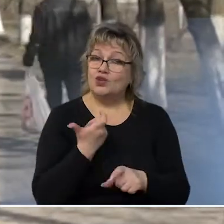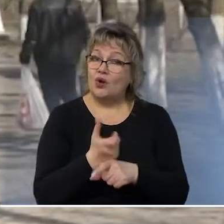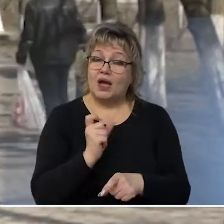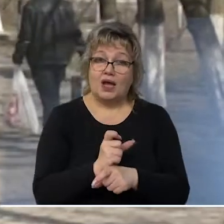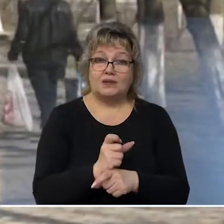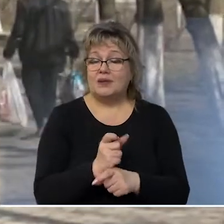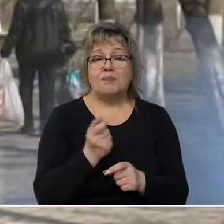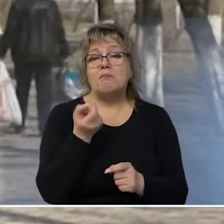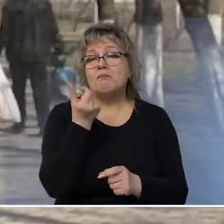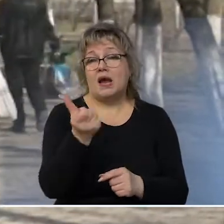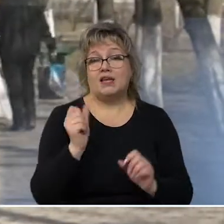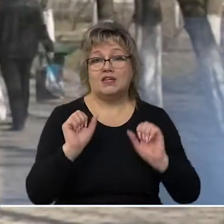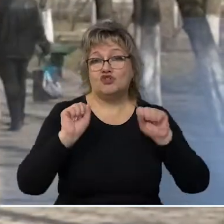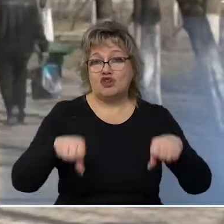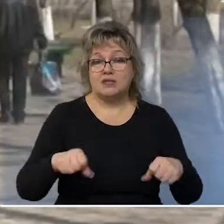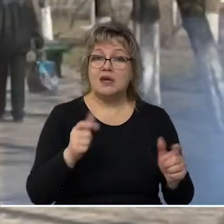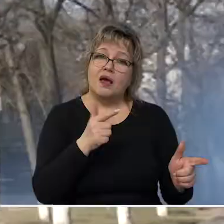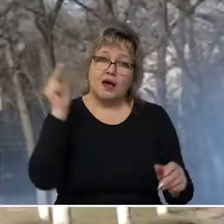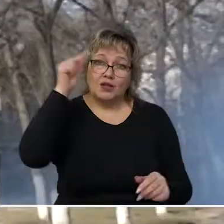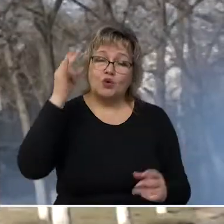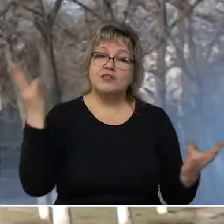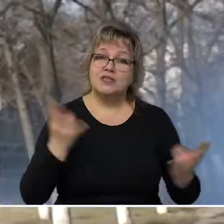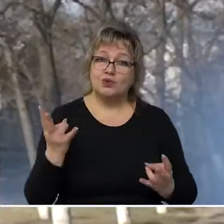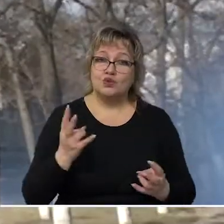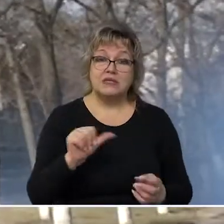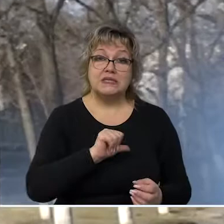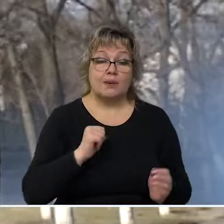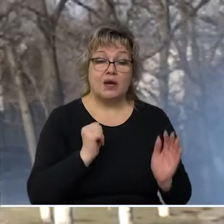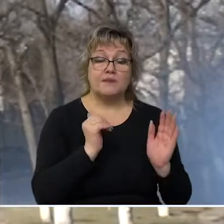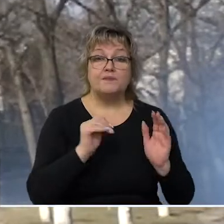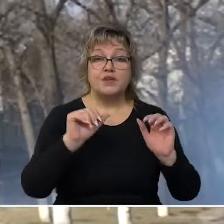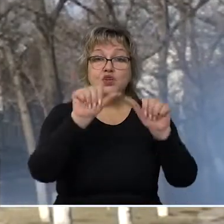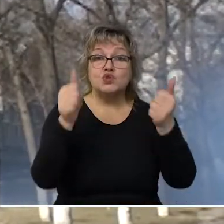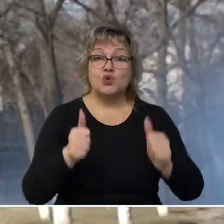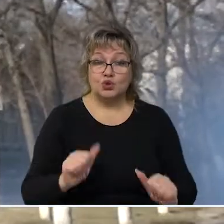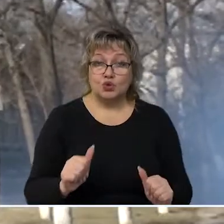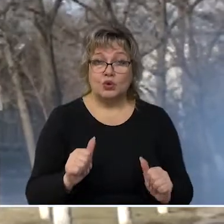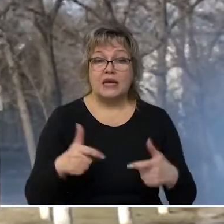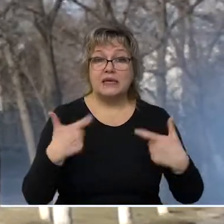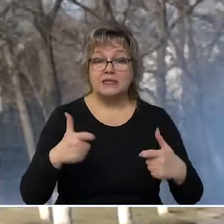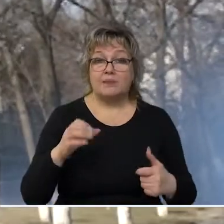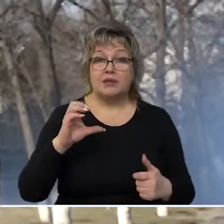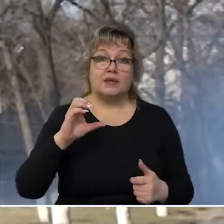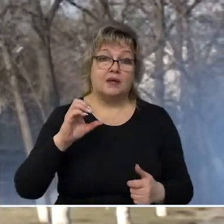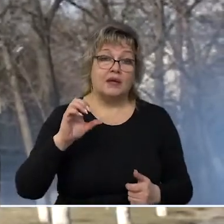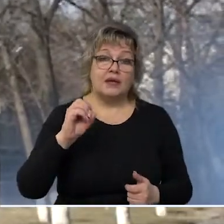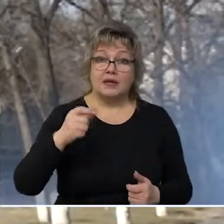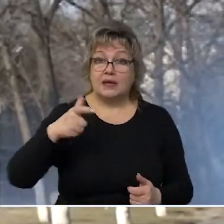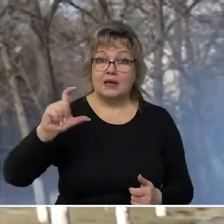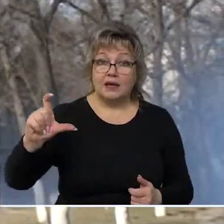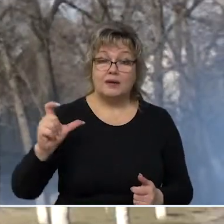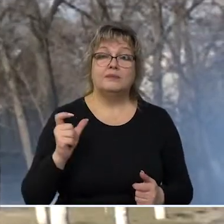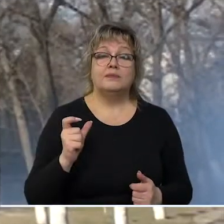очень, мне кажется, такие минимальные шансы. Готовиться надо. Сама структура экзамена ЕГЭ построена таким